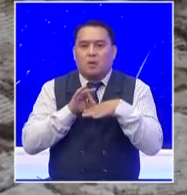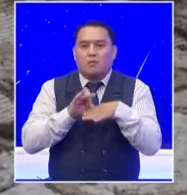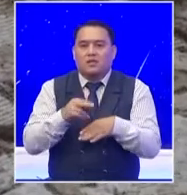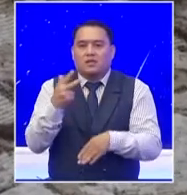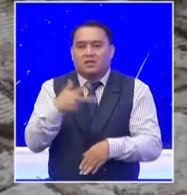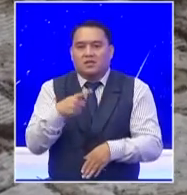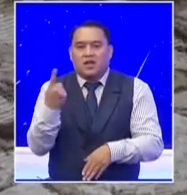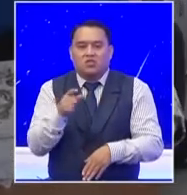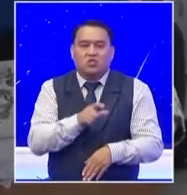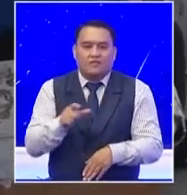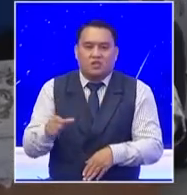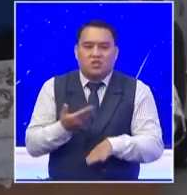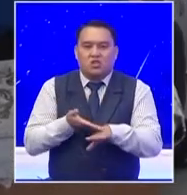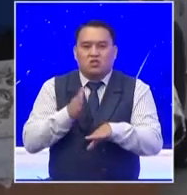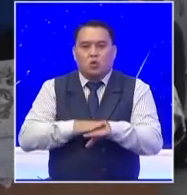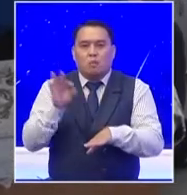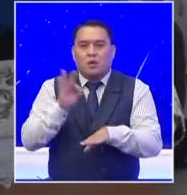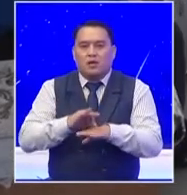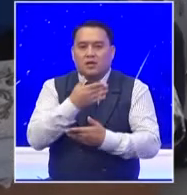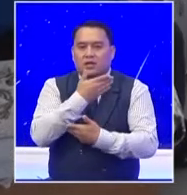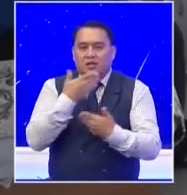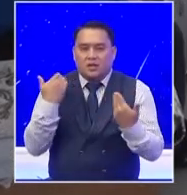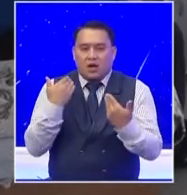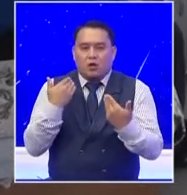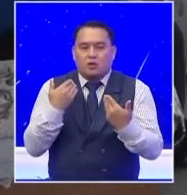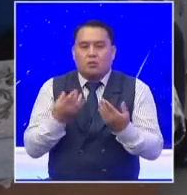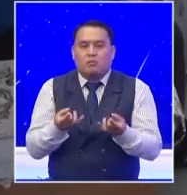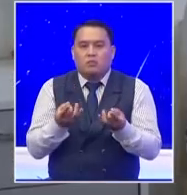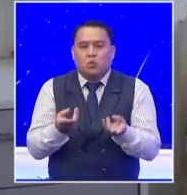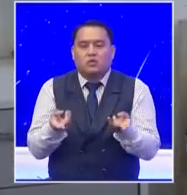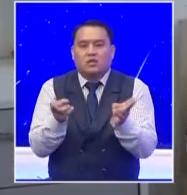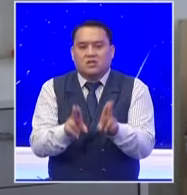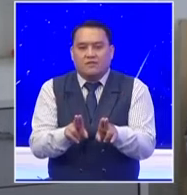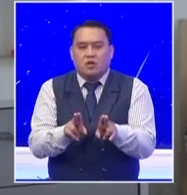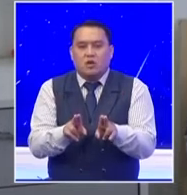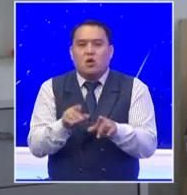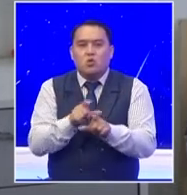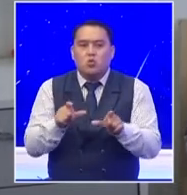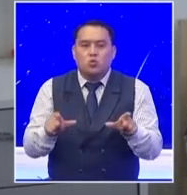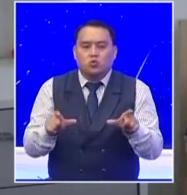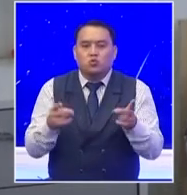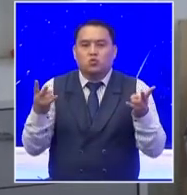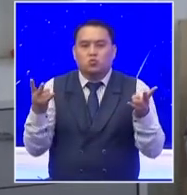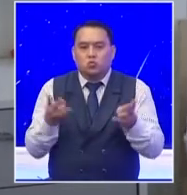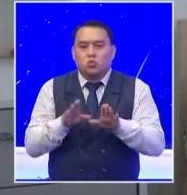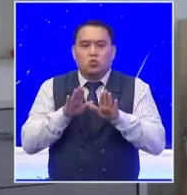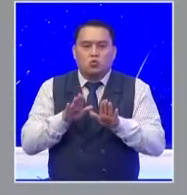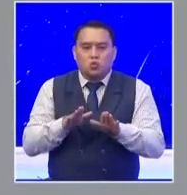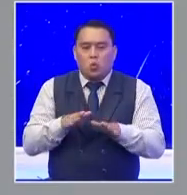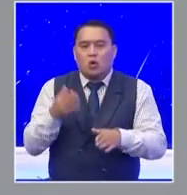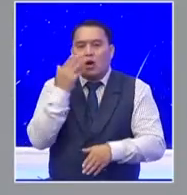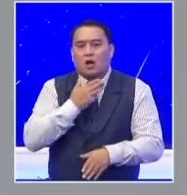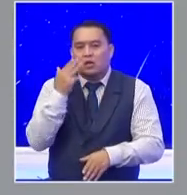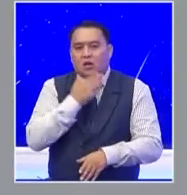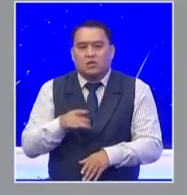31 пациент. К счастью, тяжелобольных нет. Оттого и аппараты ЭВЛ простаивают. Надо отметить, что пациенты медучреждения – это не только жители